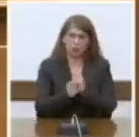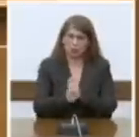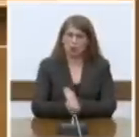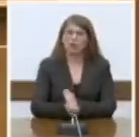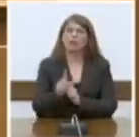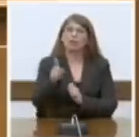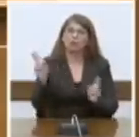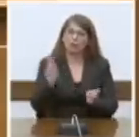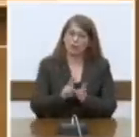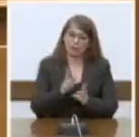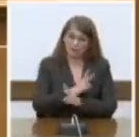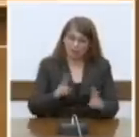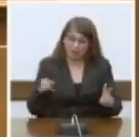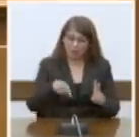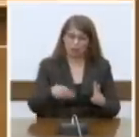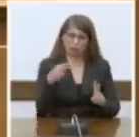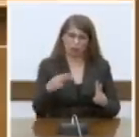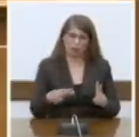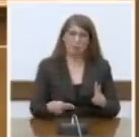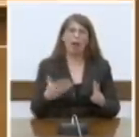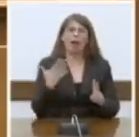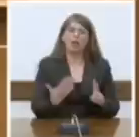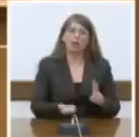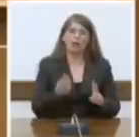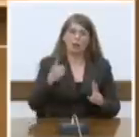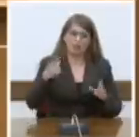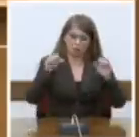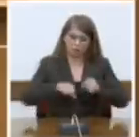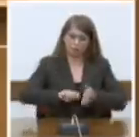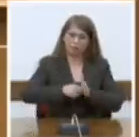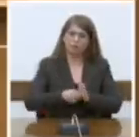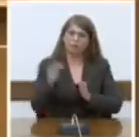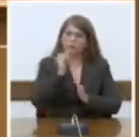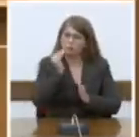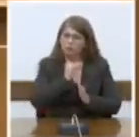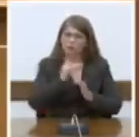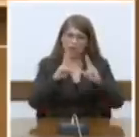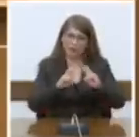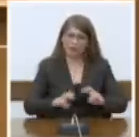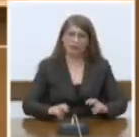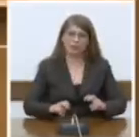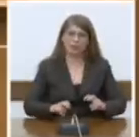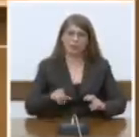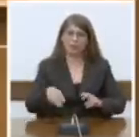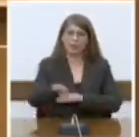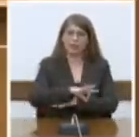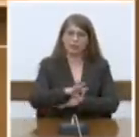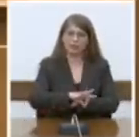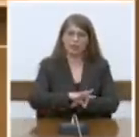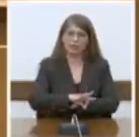περιορίζαν τη διαφάνεια στο θέμα αυτό. Είχαμε ένα κλείσιμο άρων-άρων της εξεταστικής και ένα σχέδιο απενεργοποίησης ανεξάρτητων